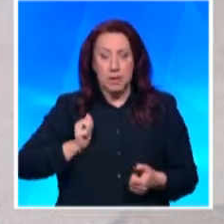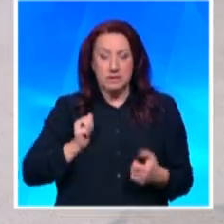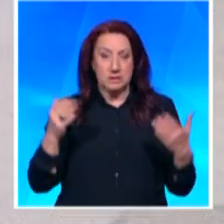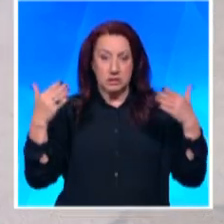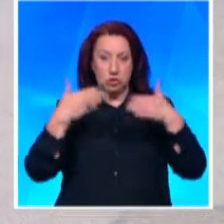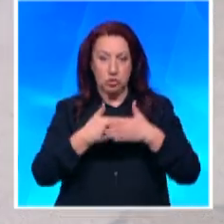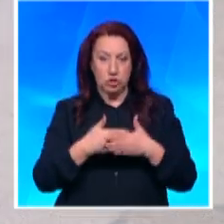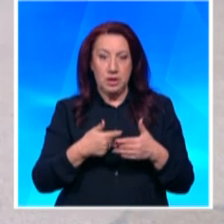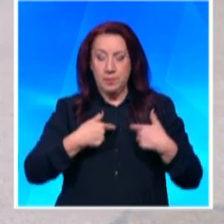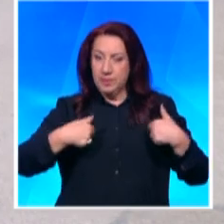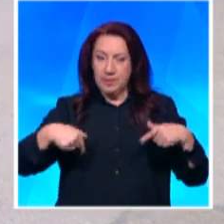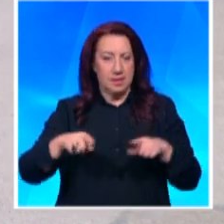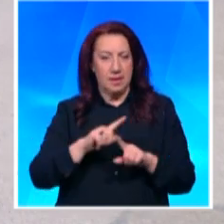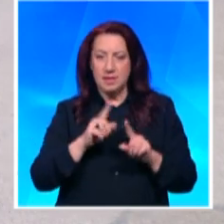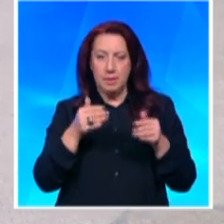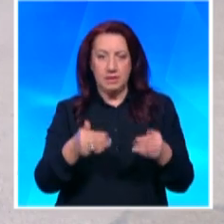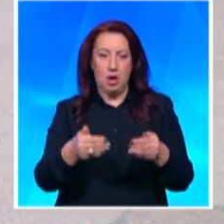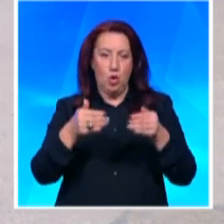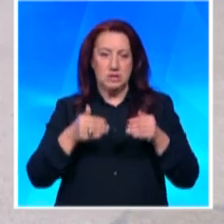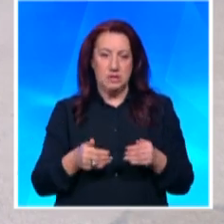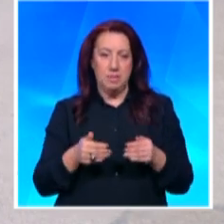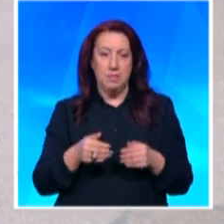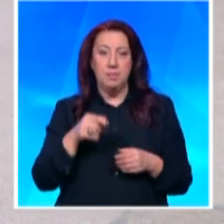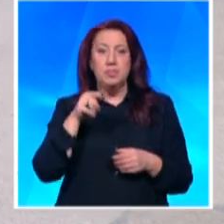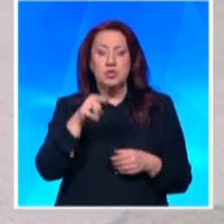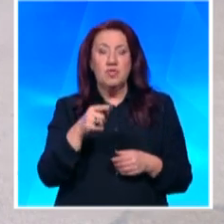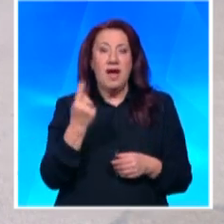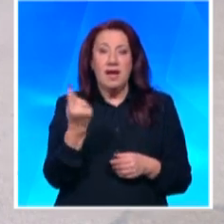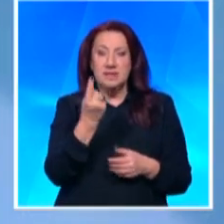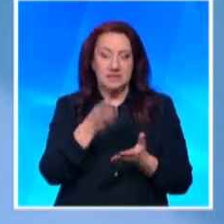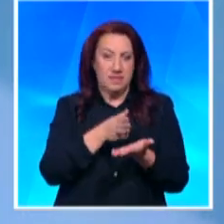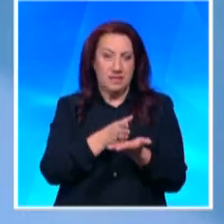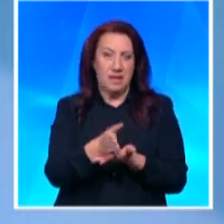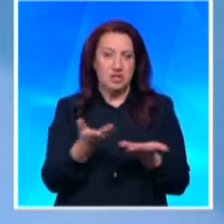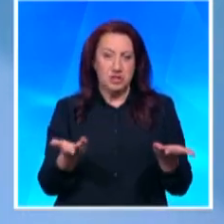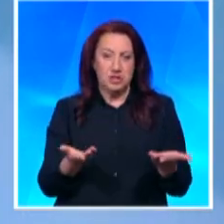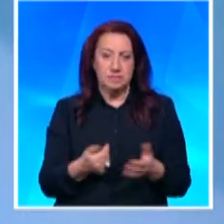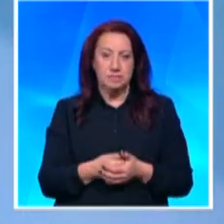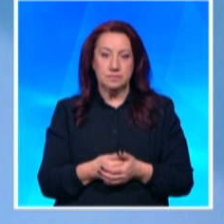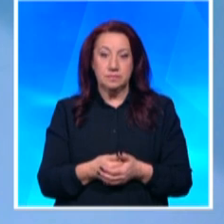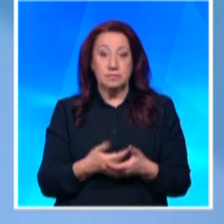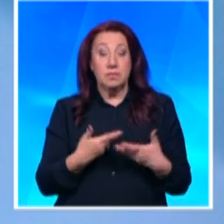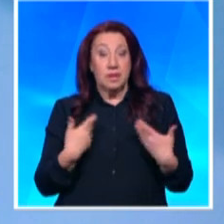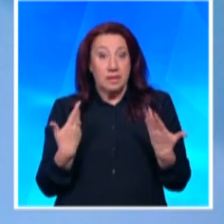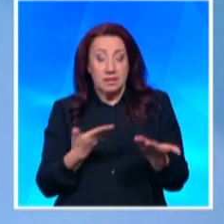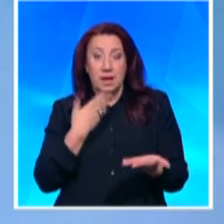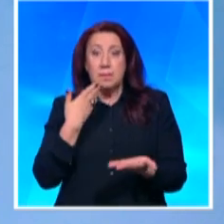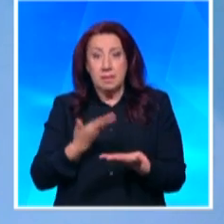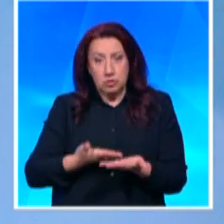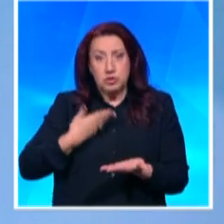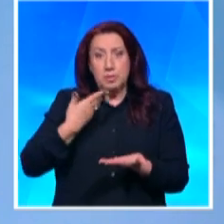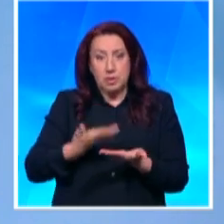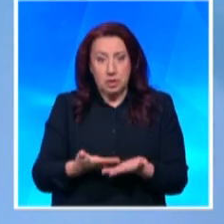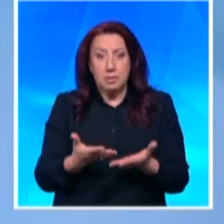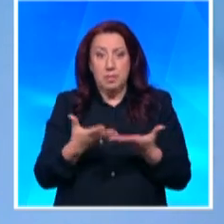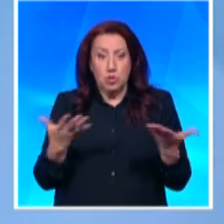да отстъпим, защото това е единствения начин, по който може да се въздейства. Ние предложихме доста неща и то за пореден път